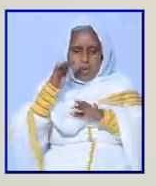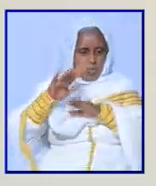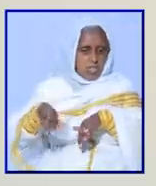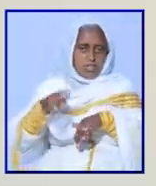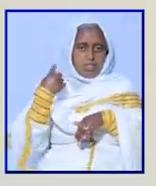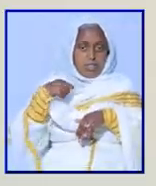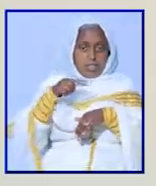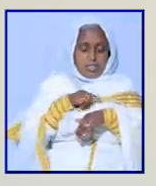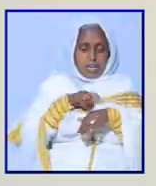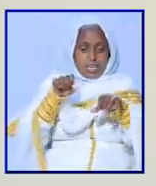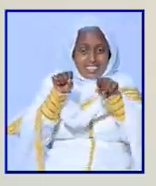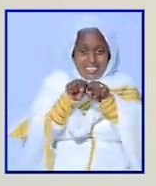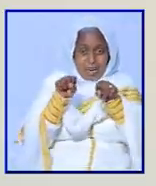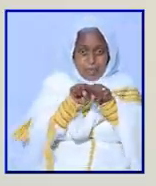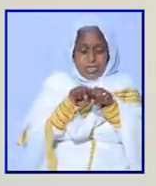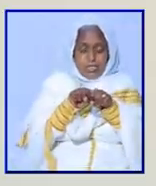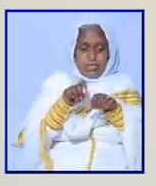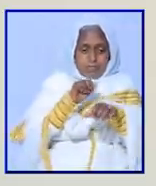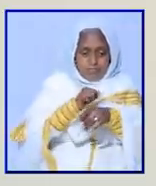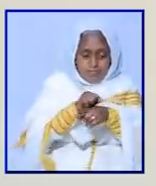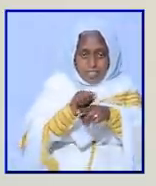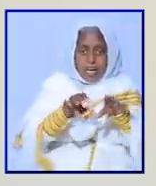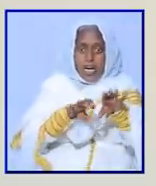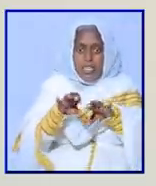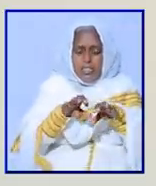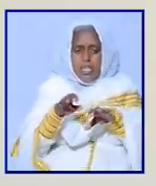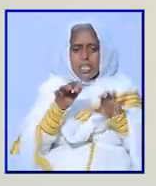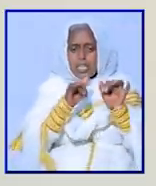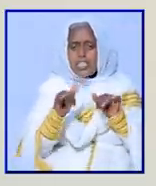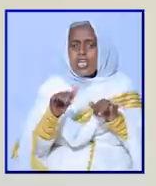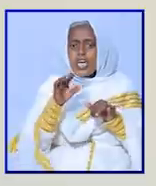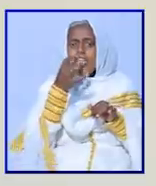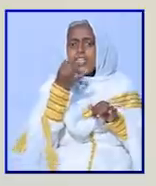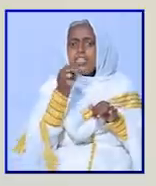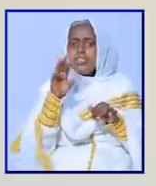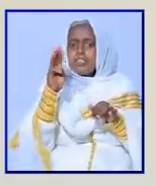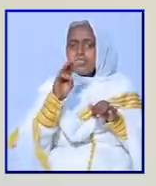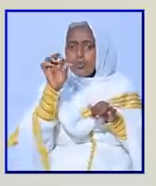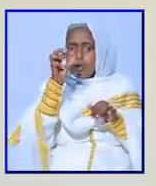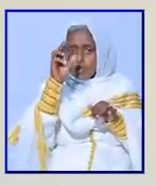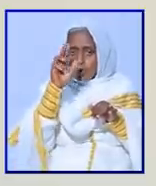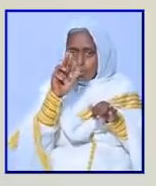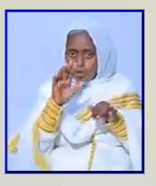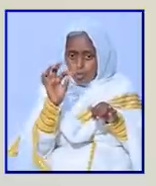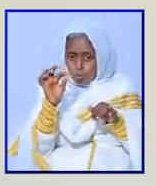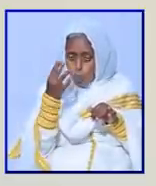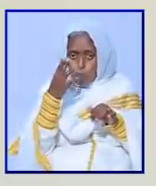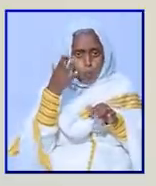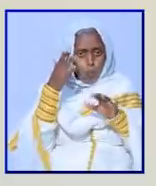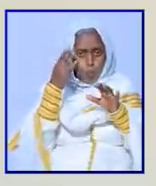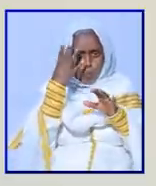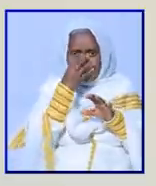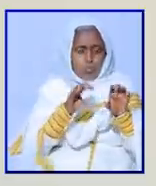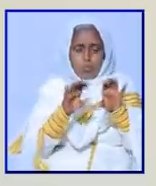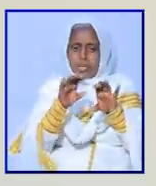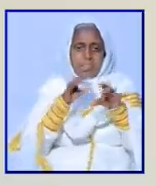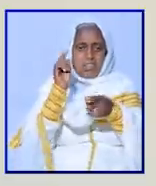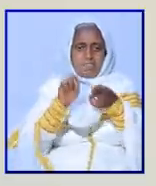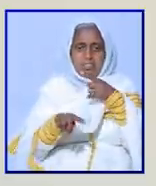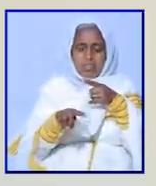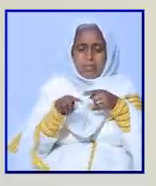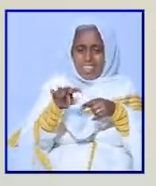ሌላው ይቅርኛ እኮ ጫማችን እንኳን ጠርገን እንደ ሉስትር እንኳን እናሳምረው እኔ ተራ